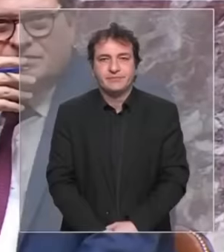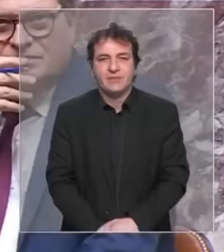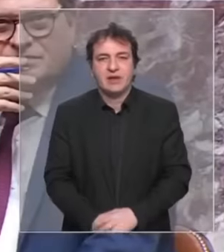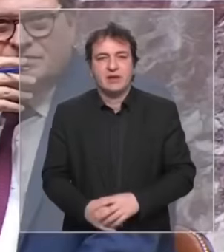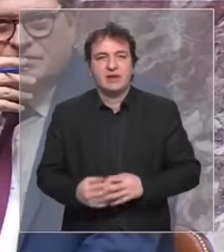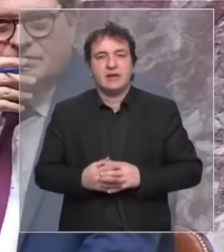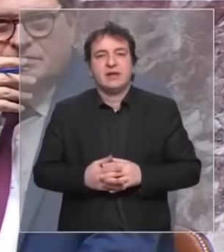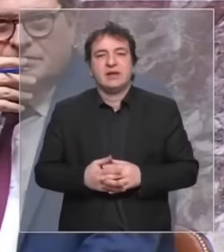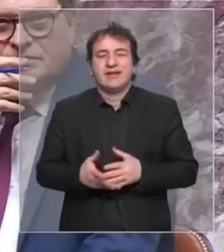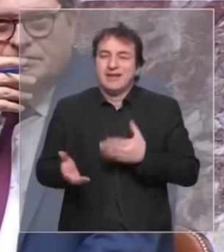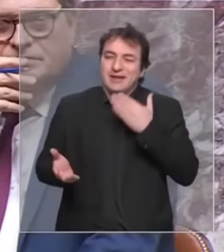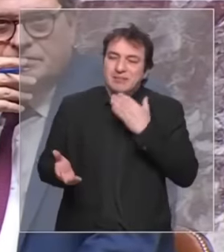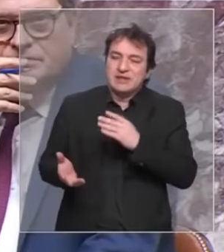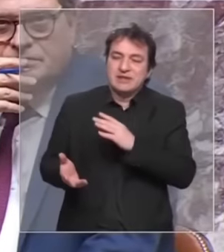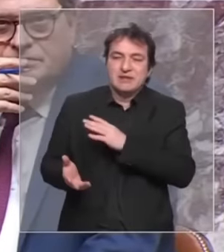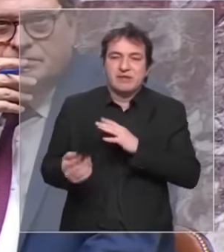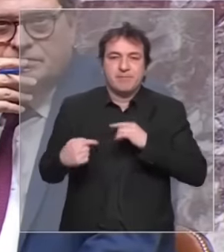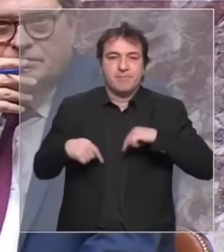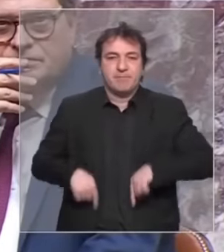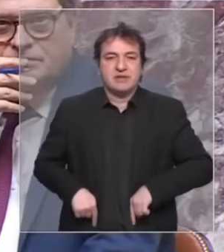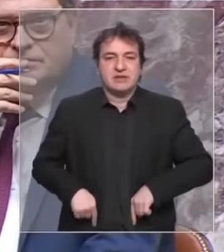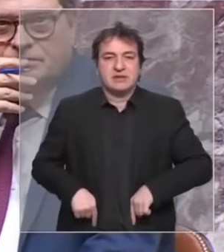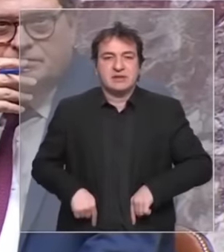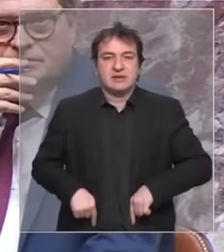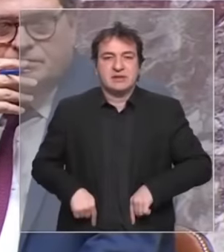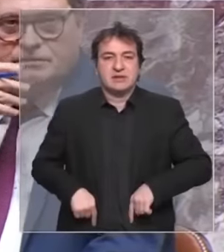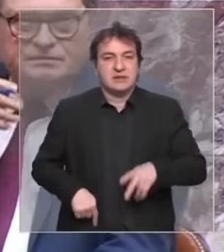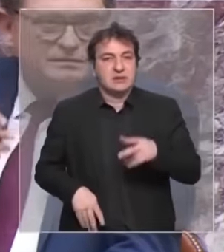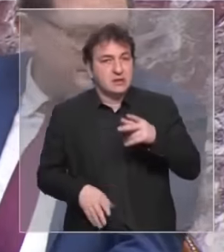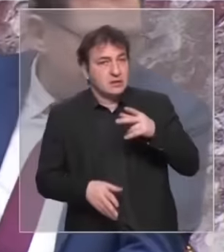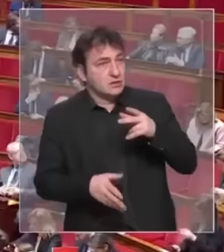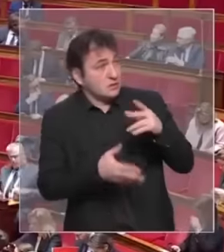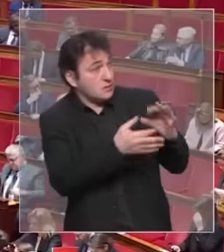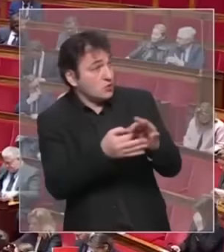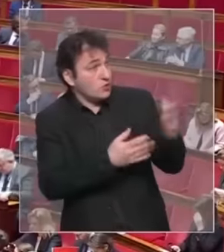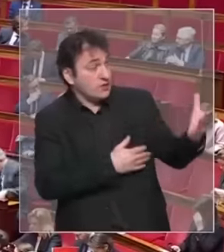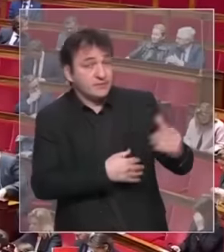Je vous remercie, Madame la Ministre. Monsieur Dharréville.